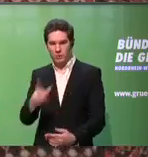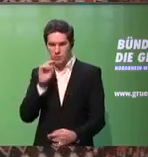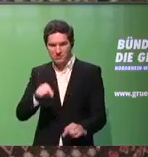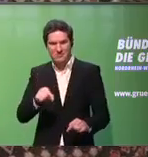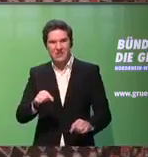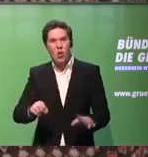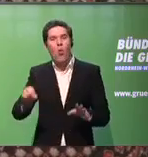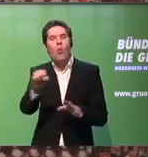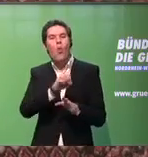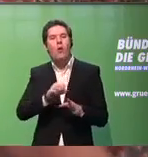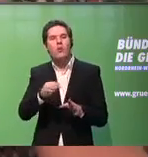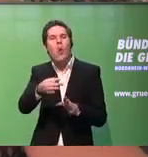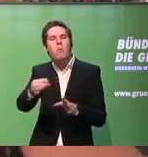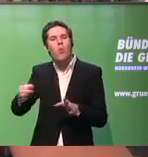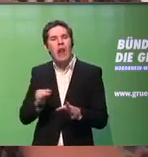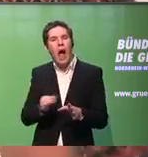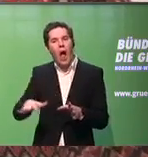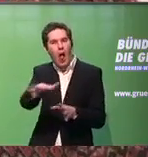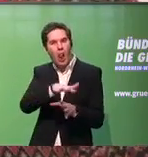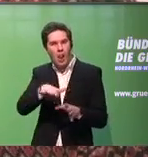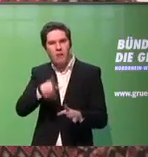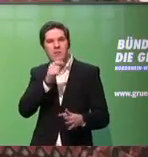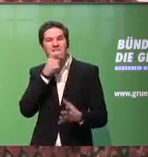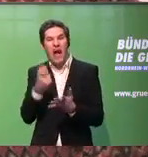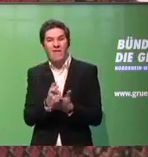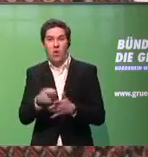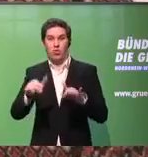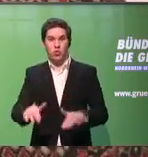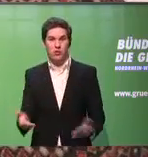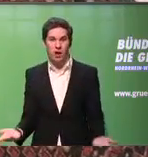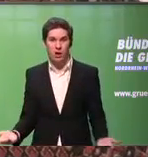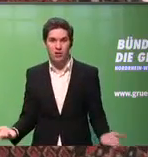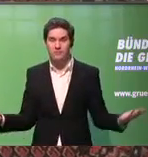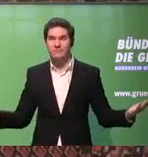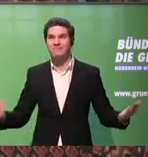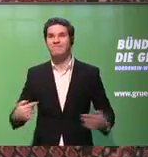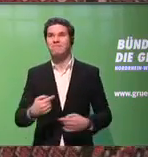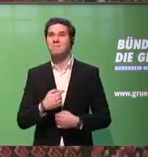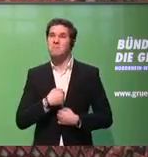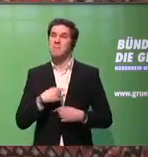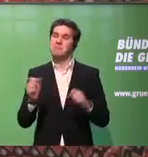Verantwortung, die auf der kommunalen Ebene geregelt ist. Ich glaube wirklich, dass